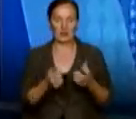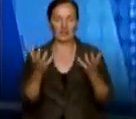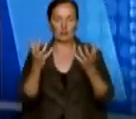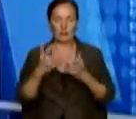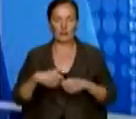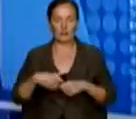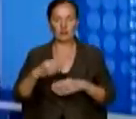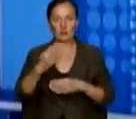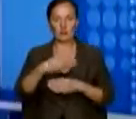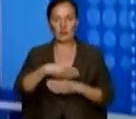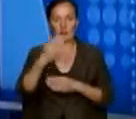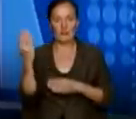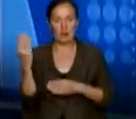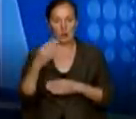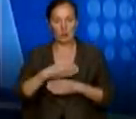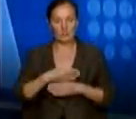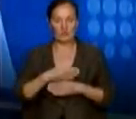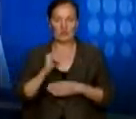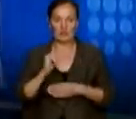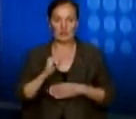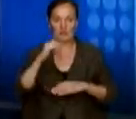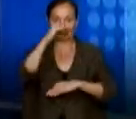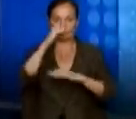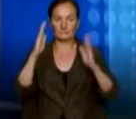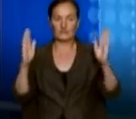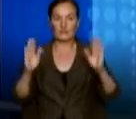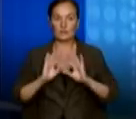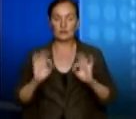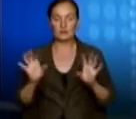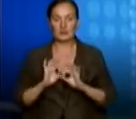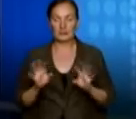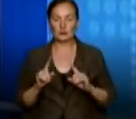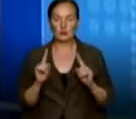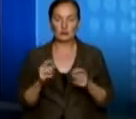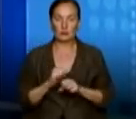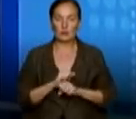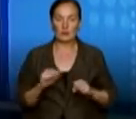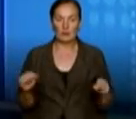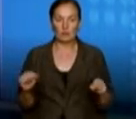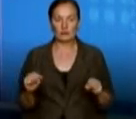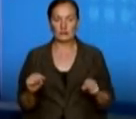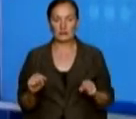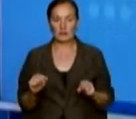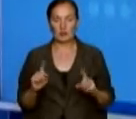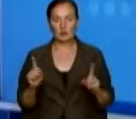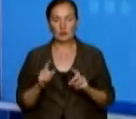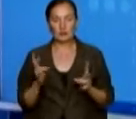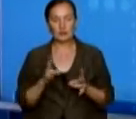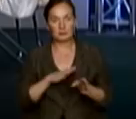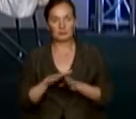і біля шлагбаума роз'яснювальний борт. Чому не можна їхати, що можна робити, що треба дотримуватись. От як. Ви готові,